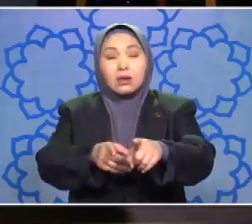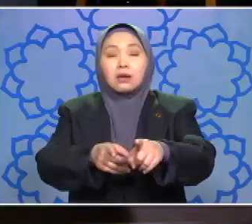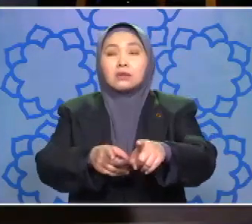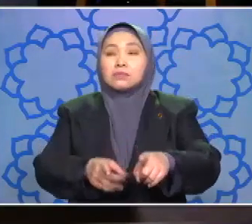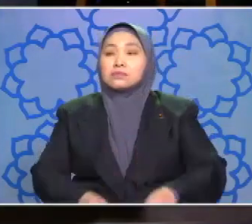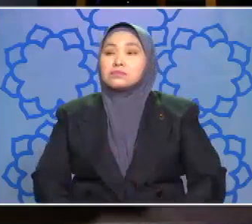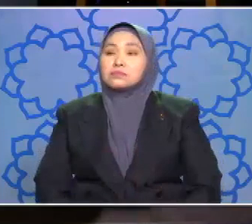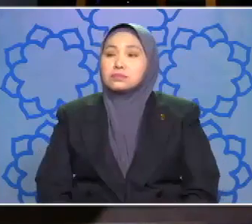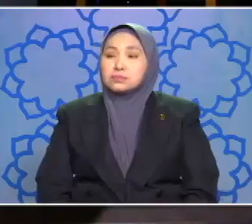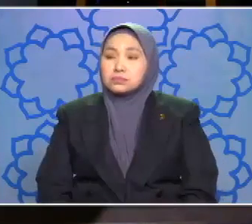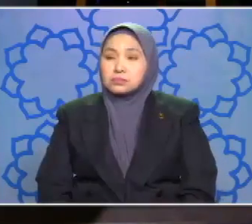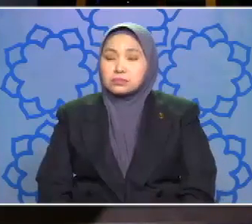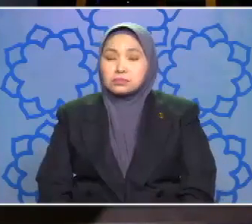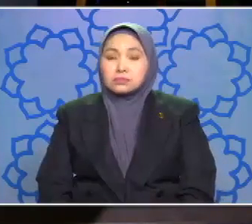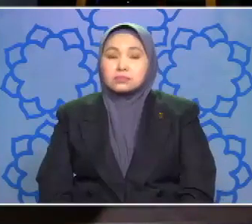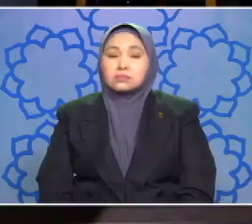يؤمرون.